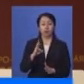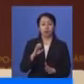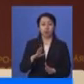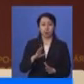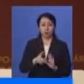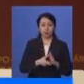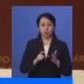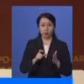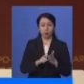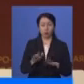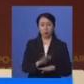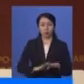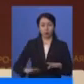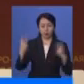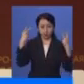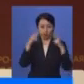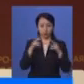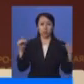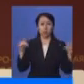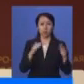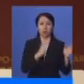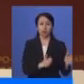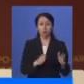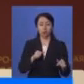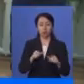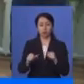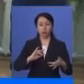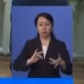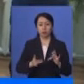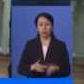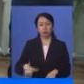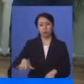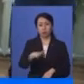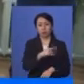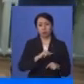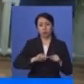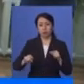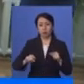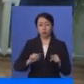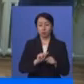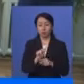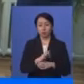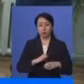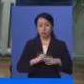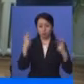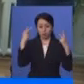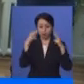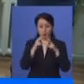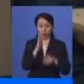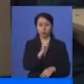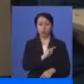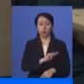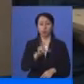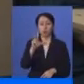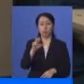на территории вуза студенческие общежития уже подключены к интернету в целом на дистанционных платформах вузе будут работать